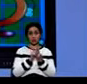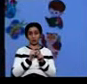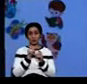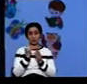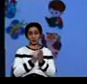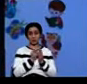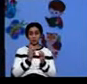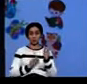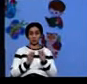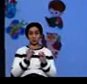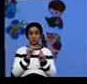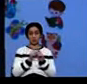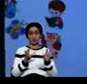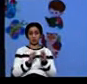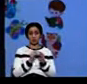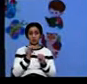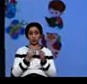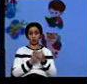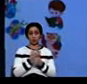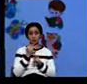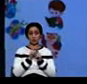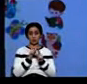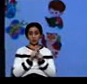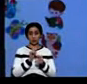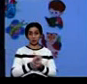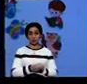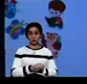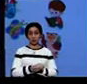словари и составить словосочетание с новыми